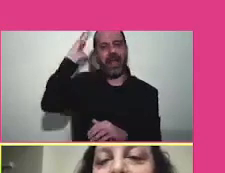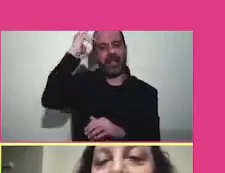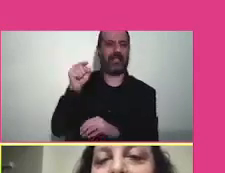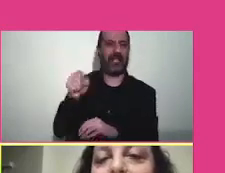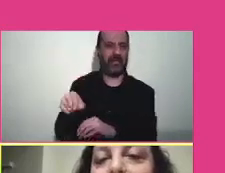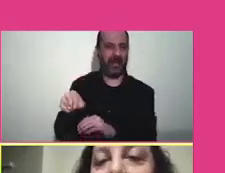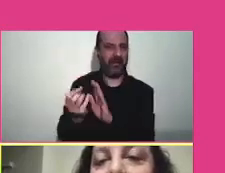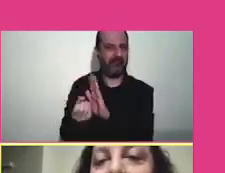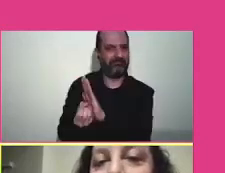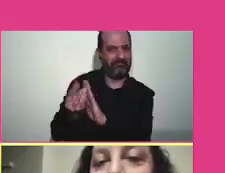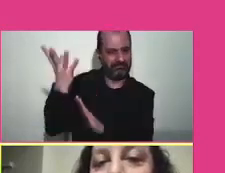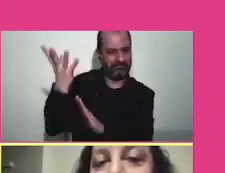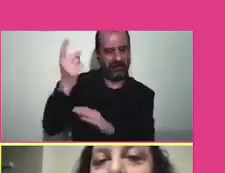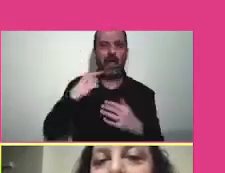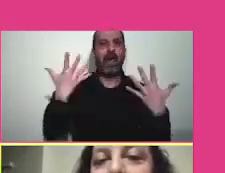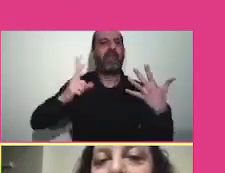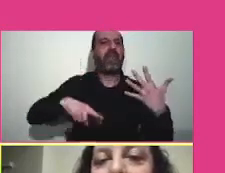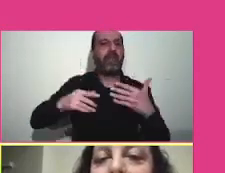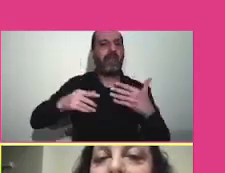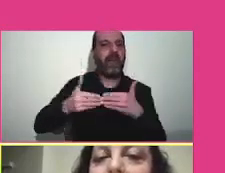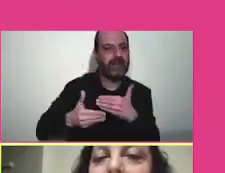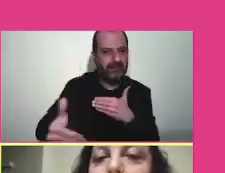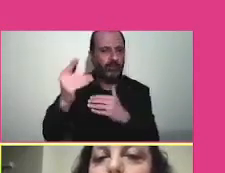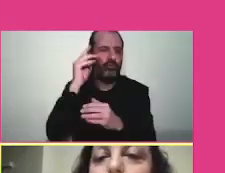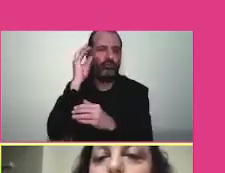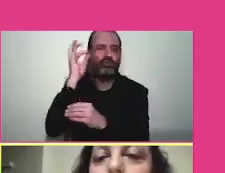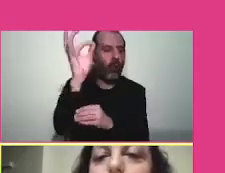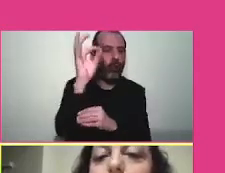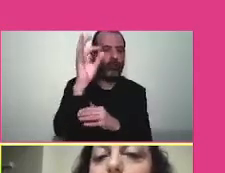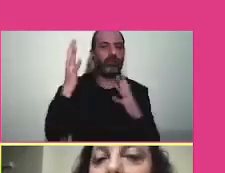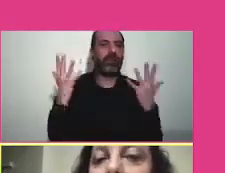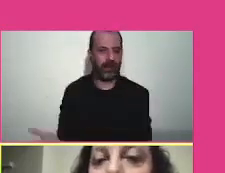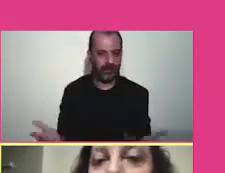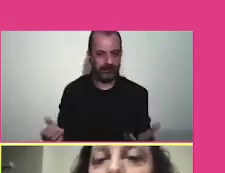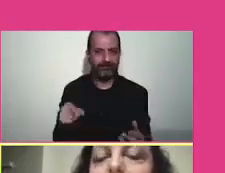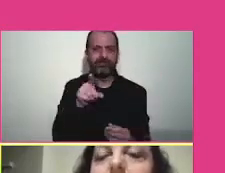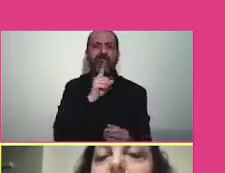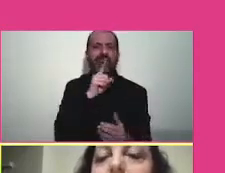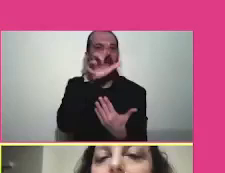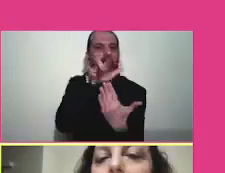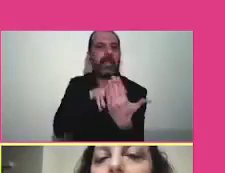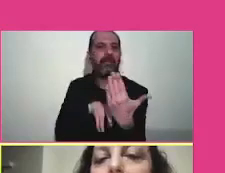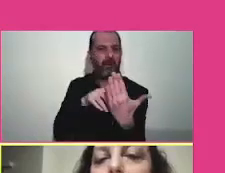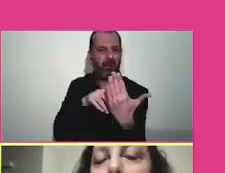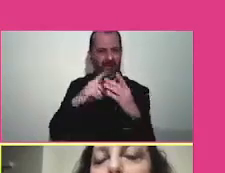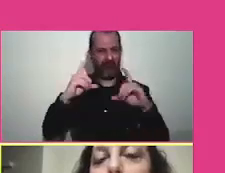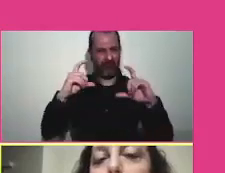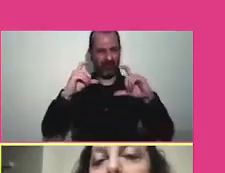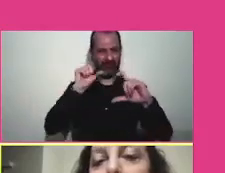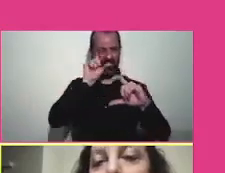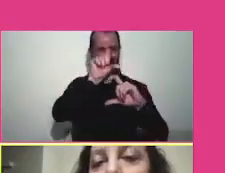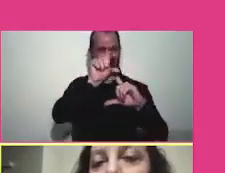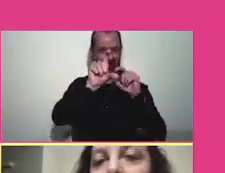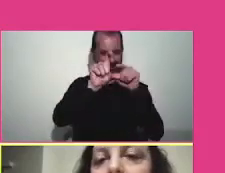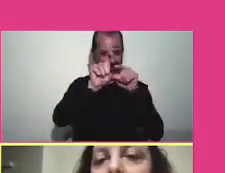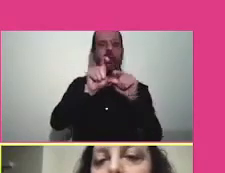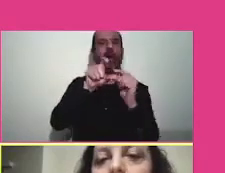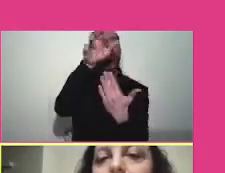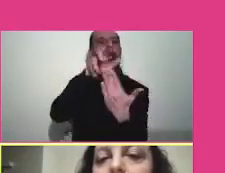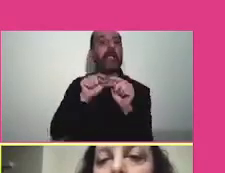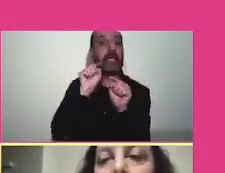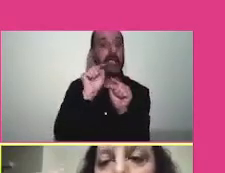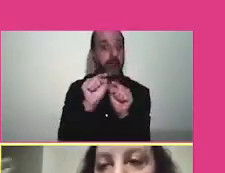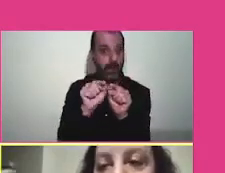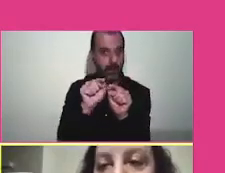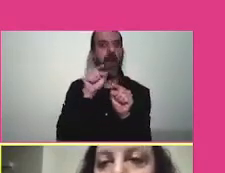Το δεκαήμερο challenge λοιπόν ουσιαστικά έχει αυτό εδώ το κειμενάκι που σας οθεί να το